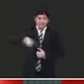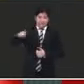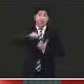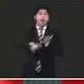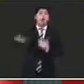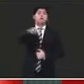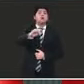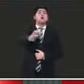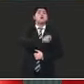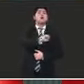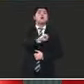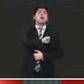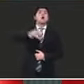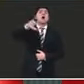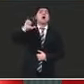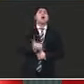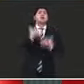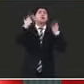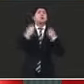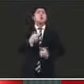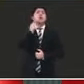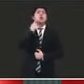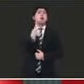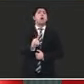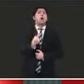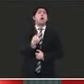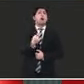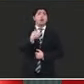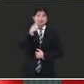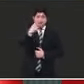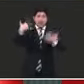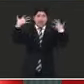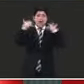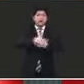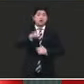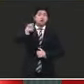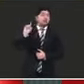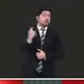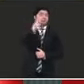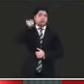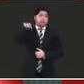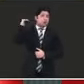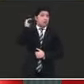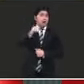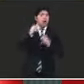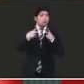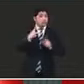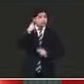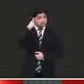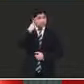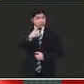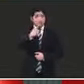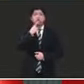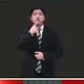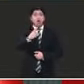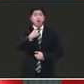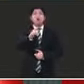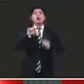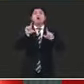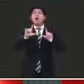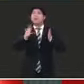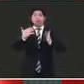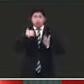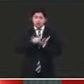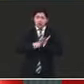korkulu rüyası haline gelen Bir gece ansızın gelebiliriz sözümüzün gereklerini